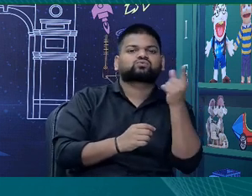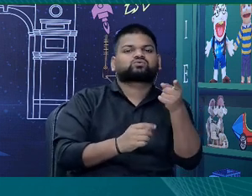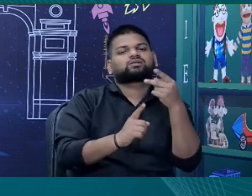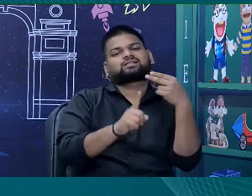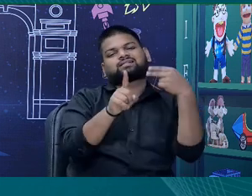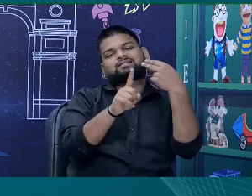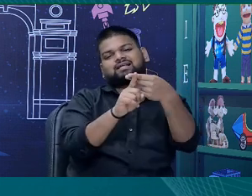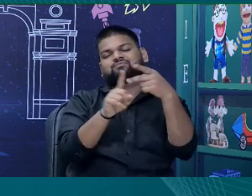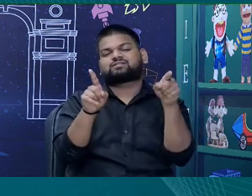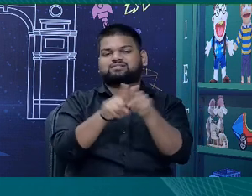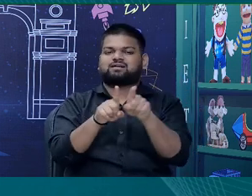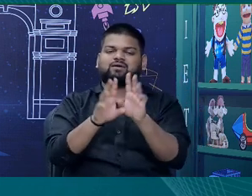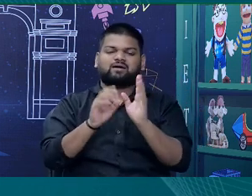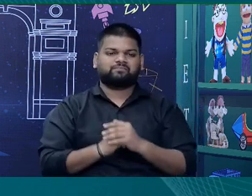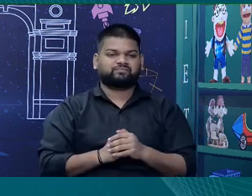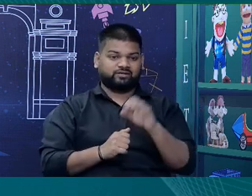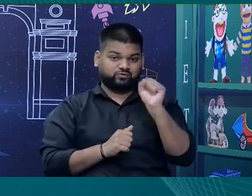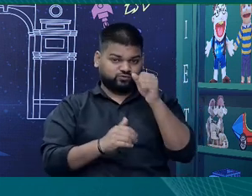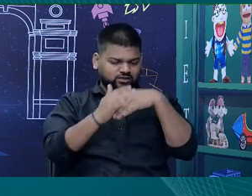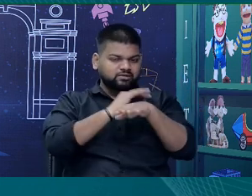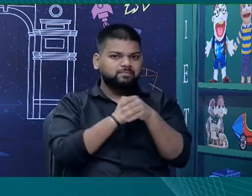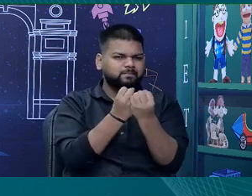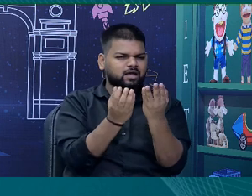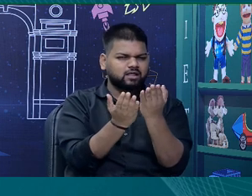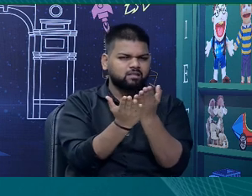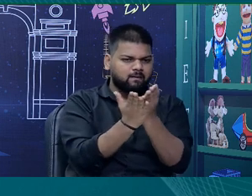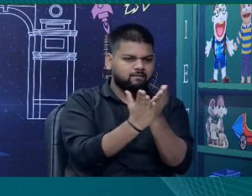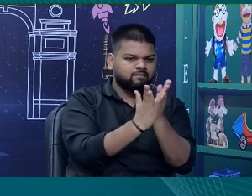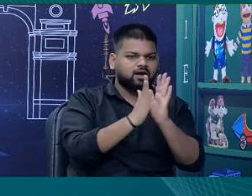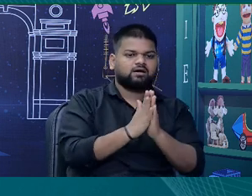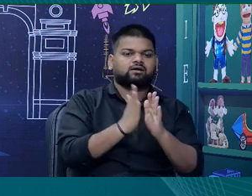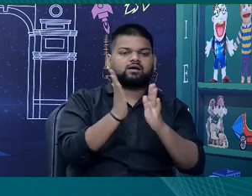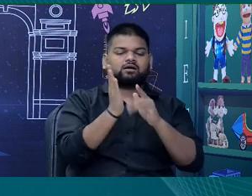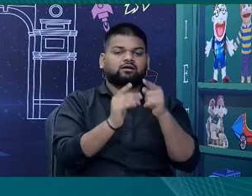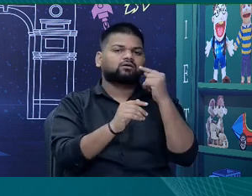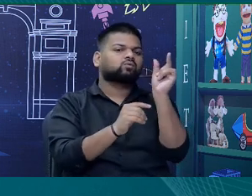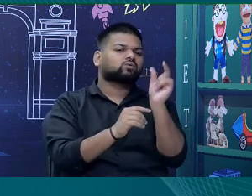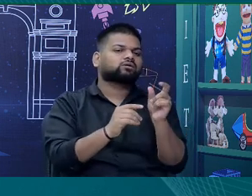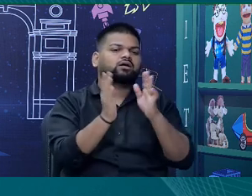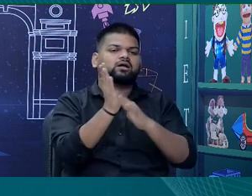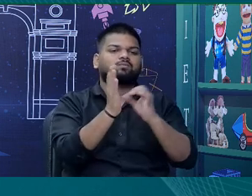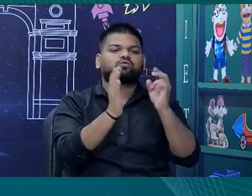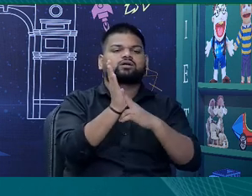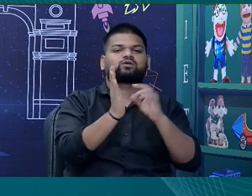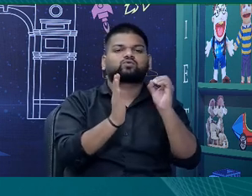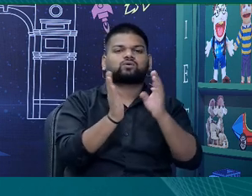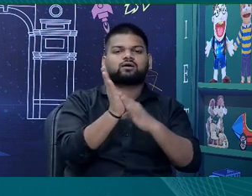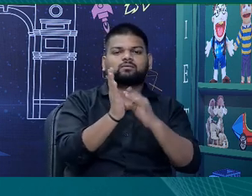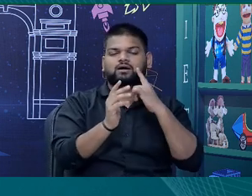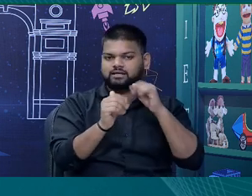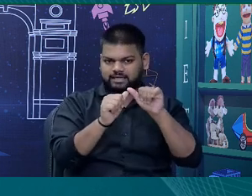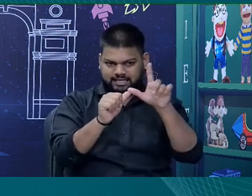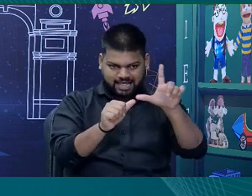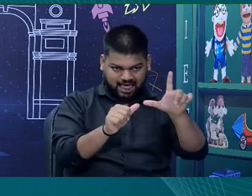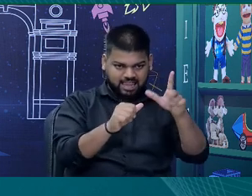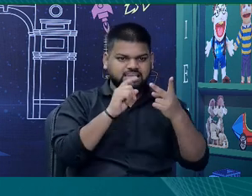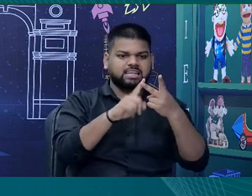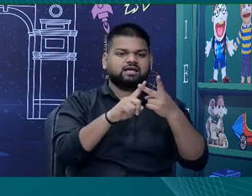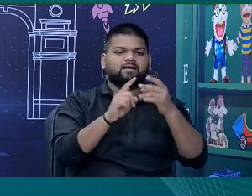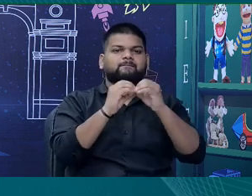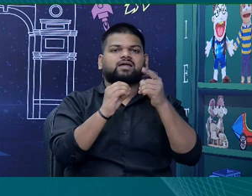स्पेसिफिक केसेस हैं मोनोमियल बिनोमियल और त्रिनोमियल तो मोनोमियल क्या होता है और अलजेब्राइक एक्सप्रेशन है विद ओनली